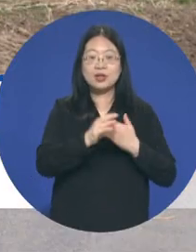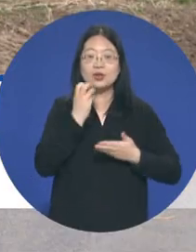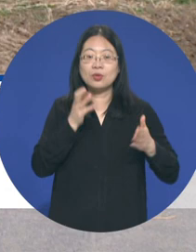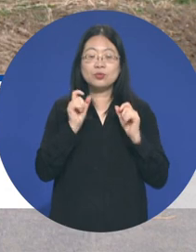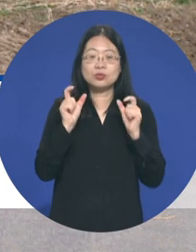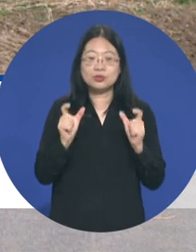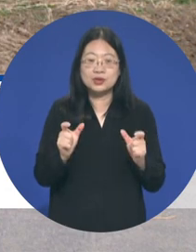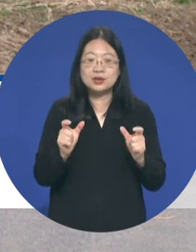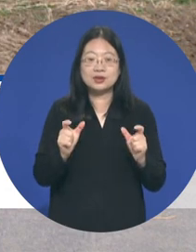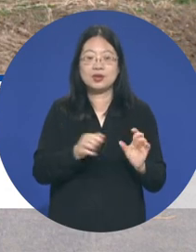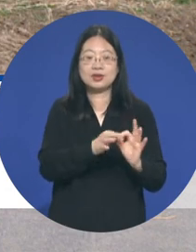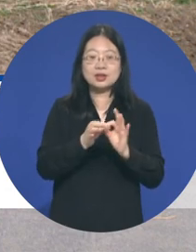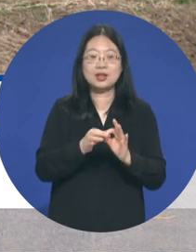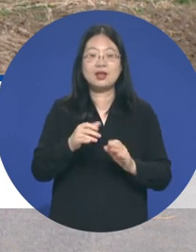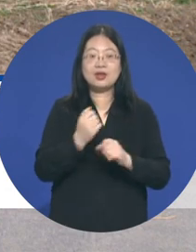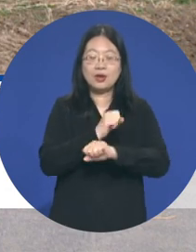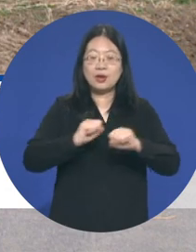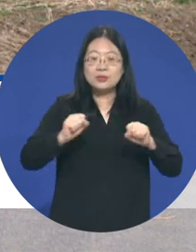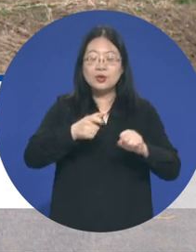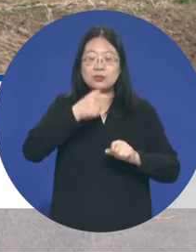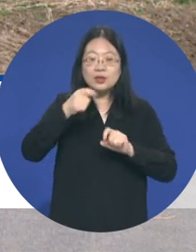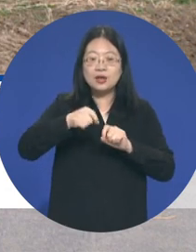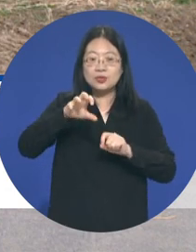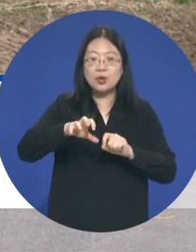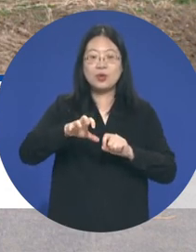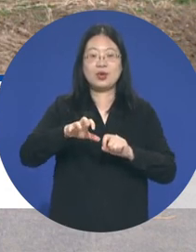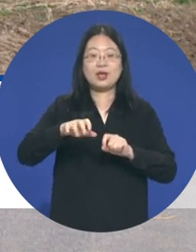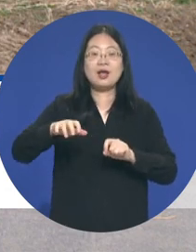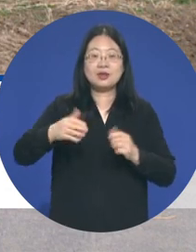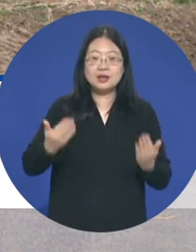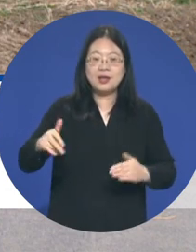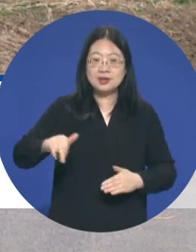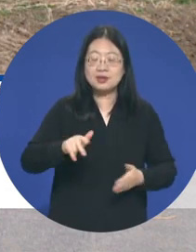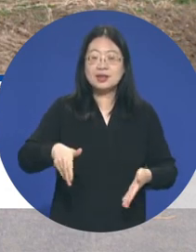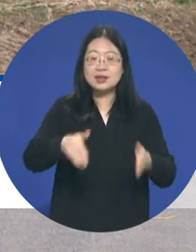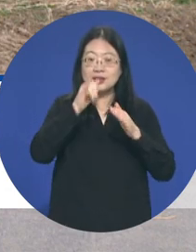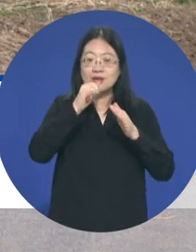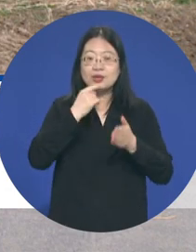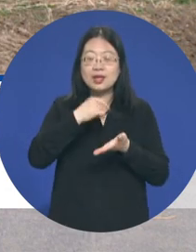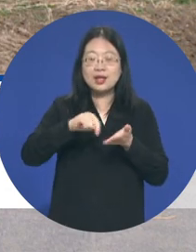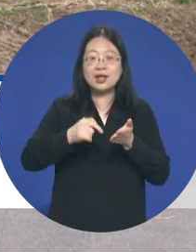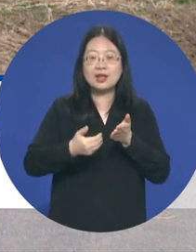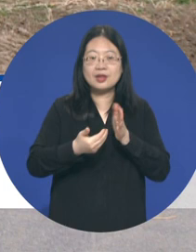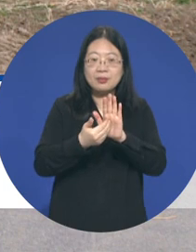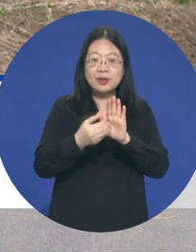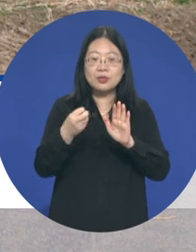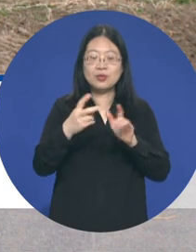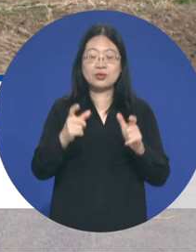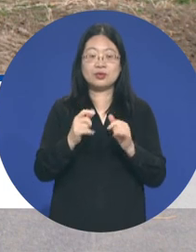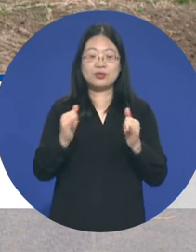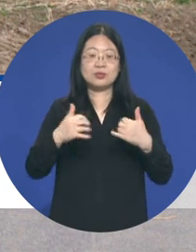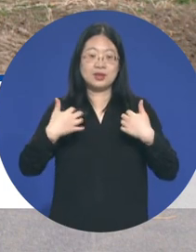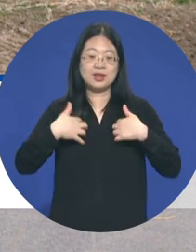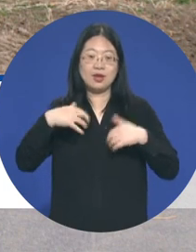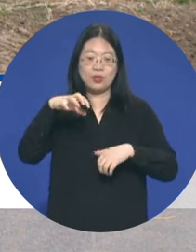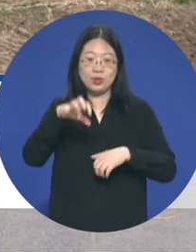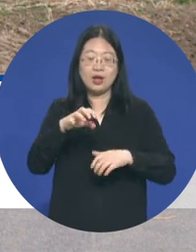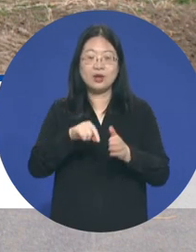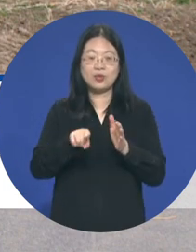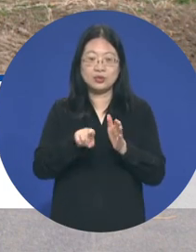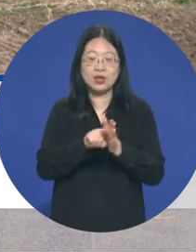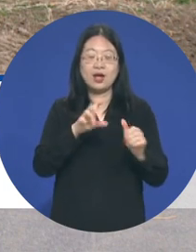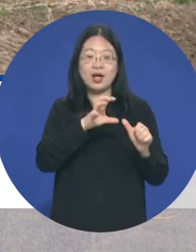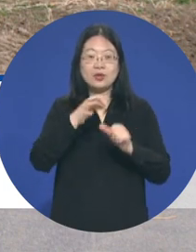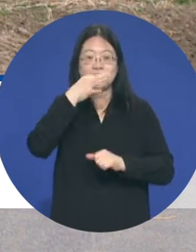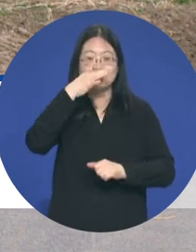대규모 수변 산책로가 조성되서 재해 예방은 물론 지역 주민을 위한 힐링 공간으로서 환 가치를 갖게